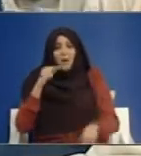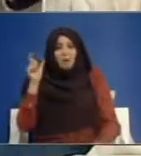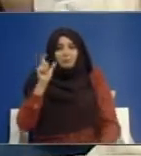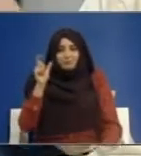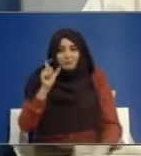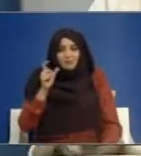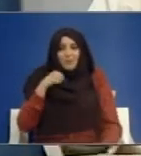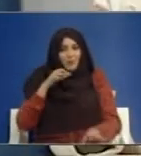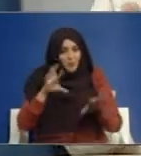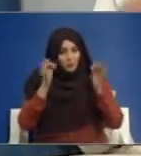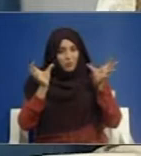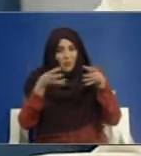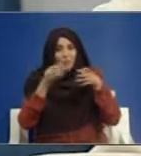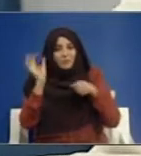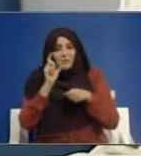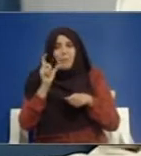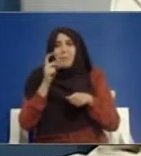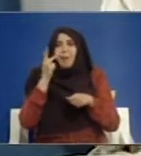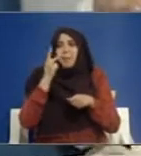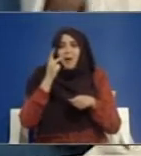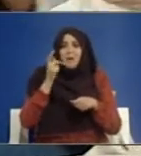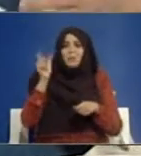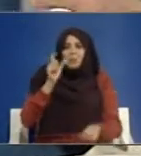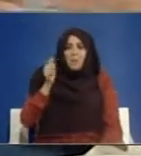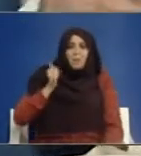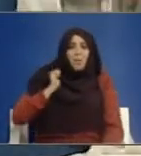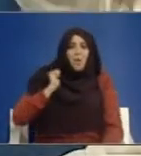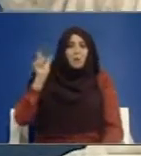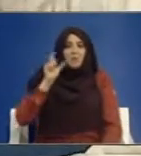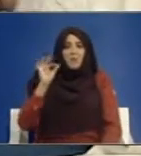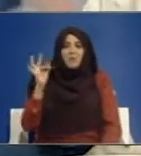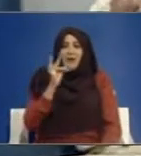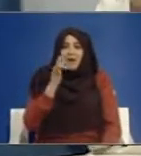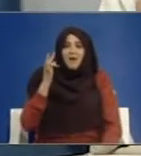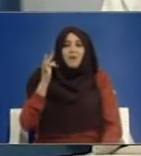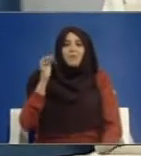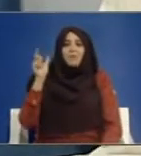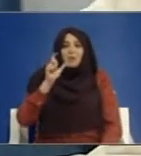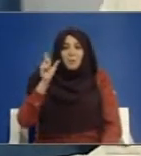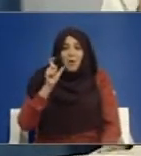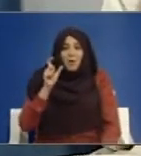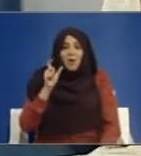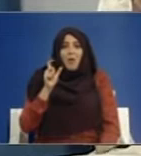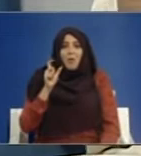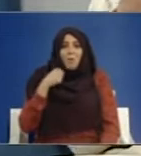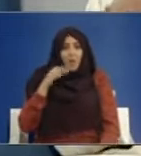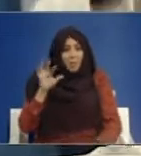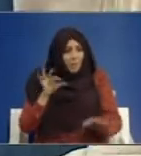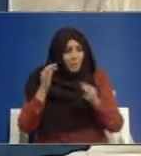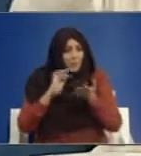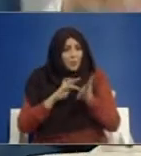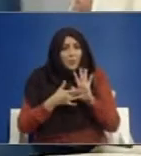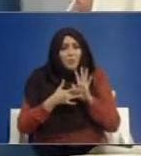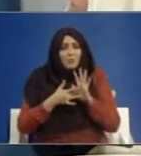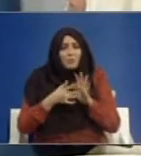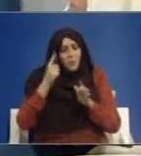بيئة مسلمة، وجدت أبا مسلما، وجدت أما مسلمة، وجدت إخوة مسلمين، وجدت كل ما يذكرني